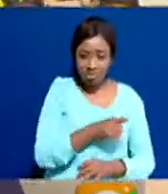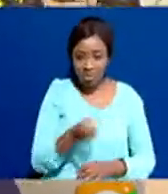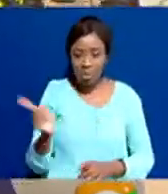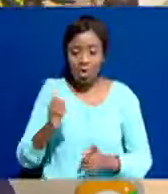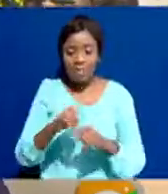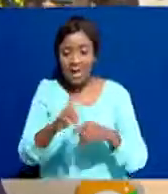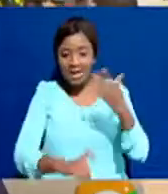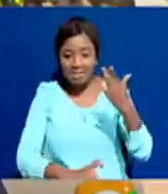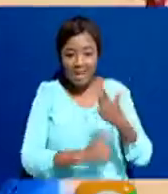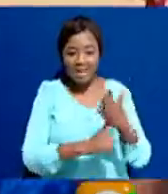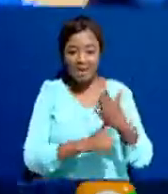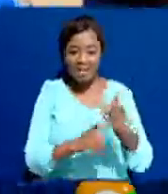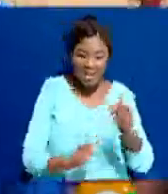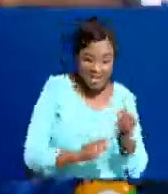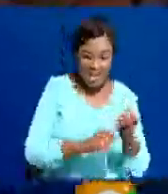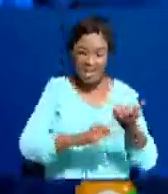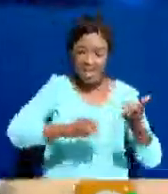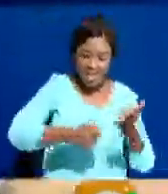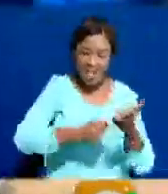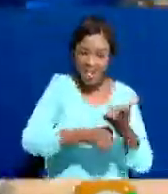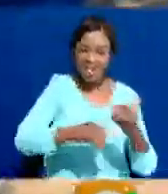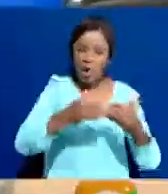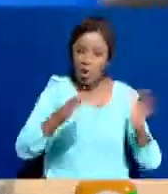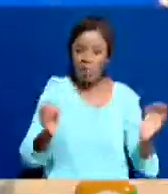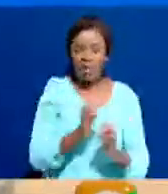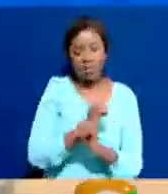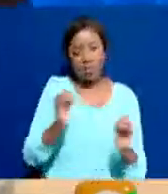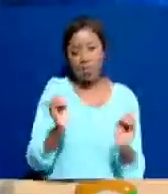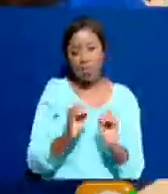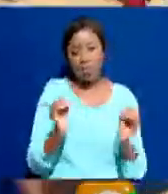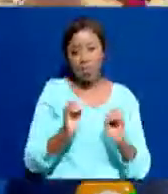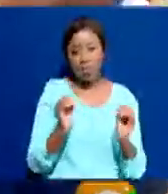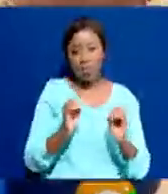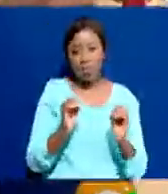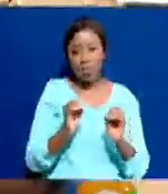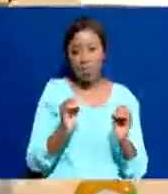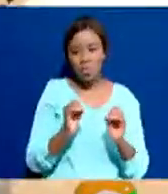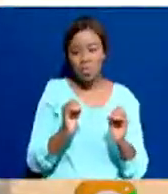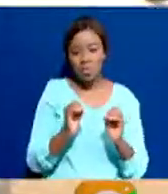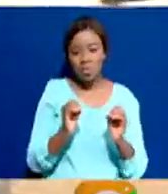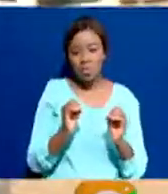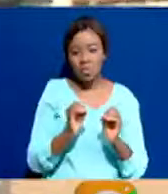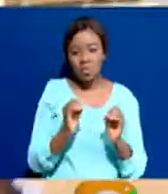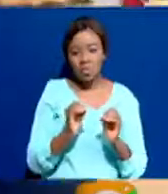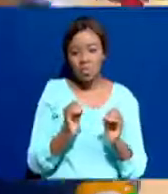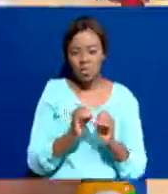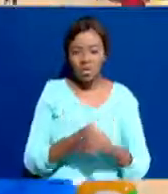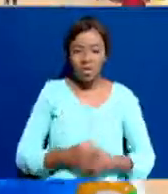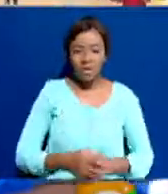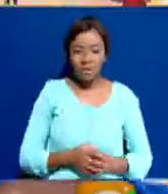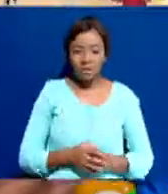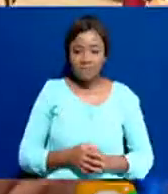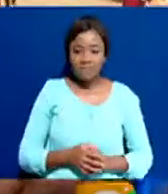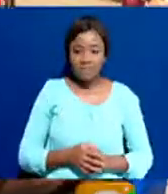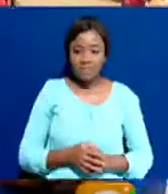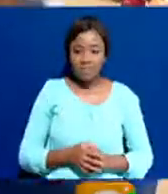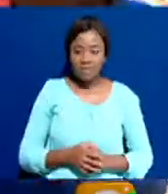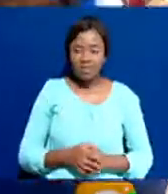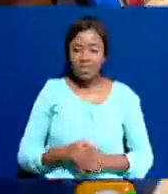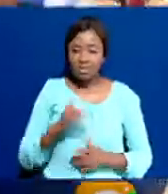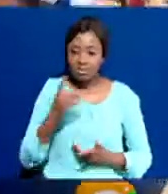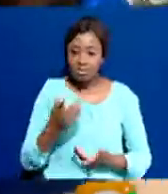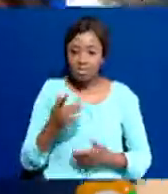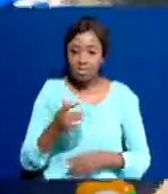yenyewe ilikataa kufunguka. Nyango ikukua kuingia hospitali ndani ni mhudumu mwenye anahudumia, mhudumu akuwe na mke wangu. Kwa